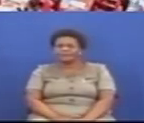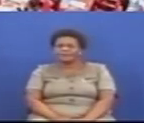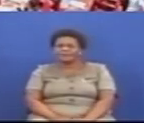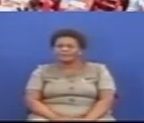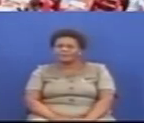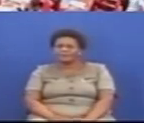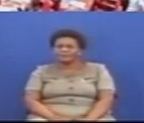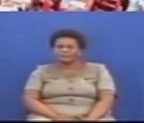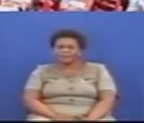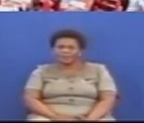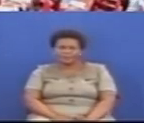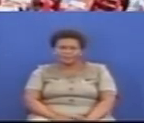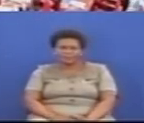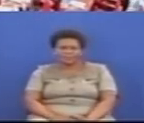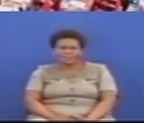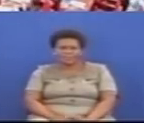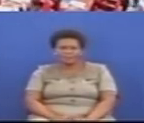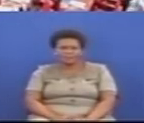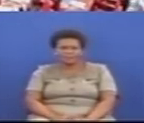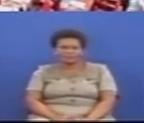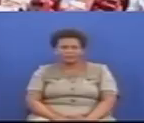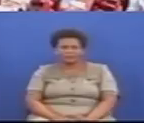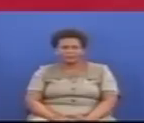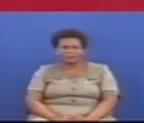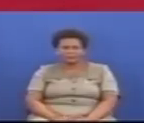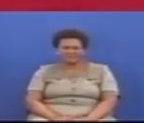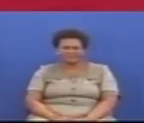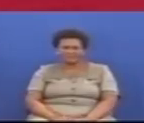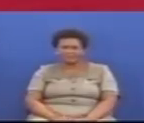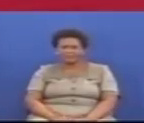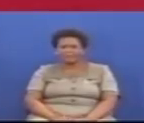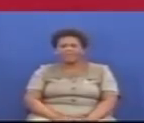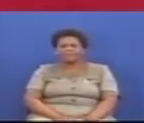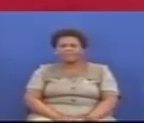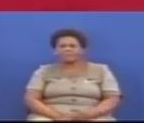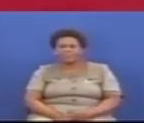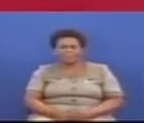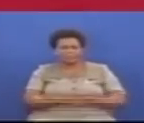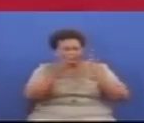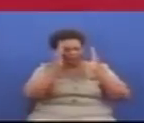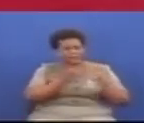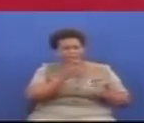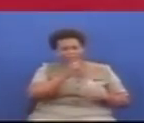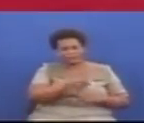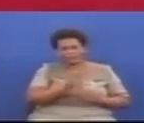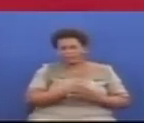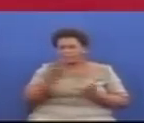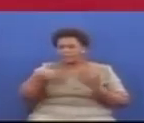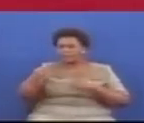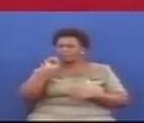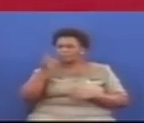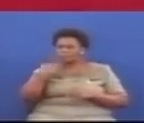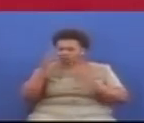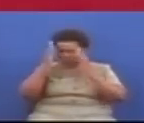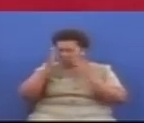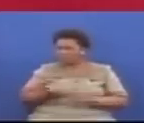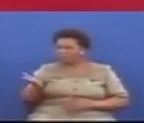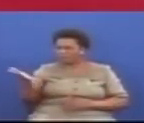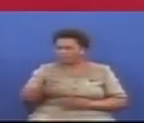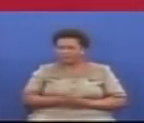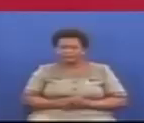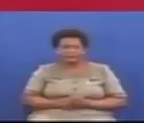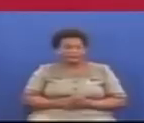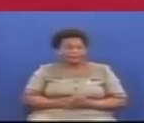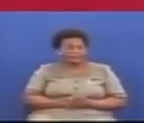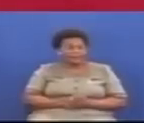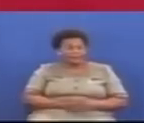Masauni, tafadhali. Mheshimiwa spika, napenda kujibu swali la nyongeza la mheshimiwa Honga mbunge wa Mbozi kama ifuatavyo. Mheshimiwa